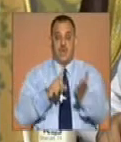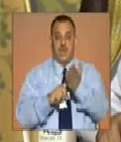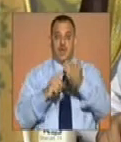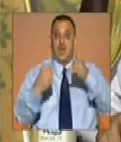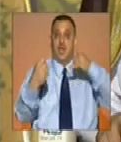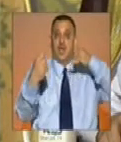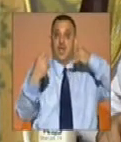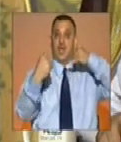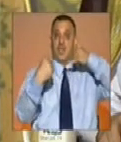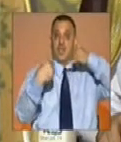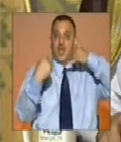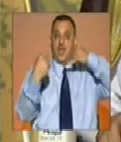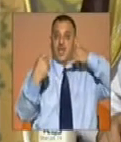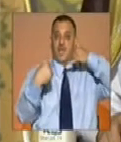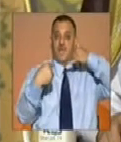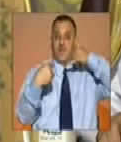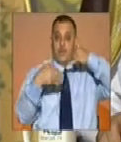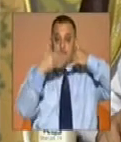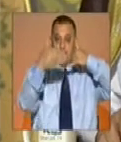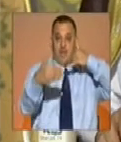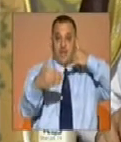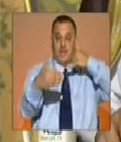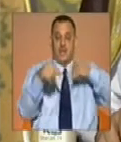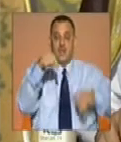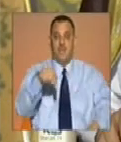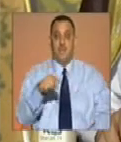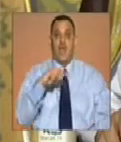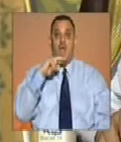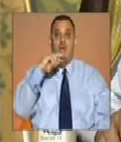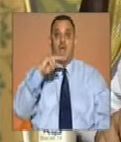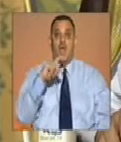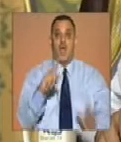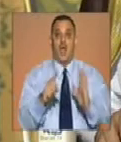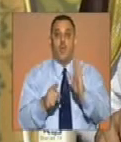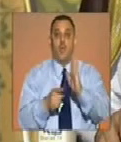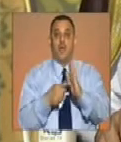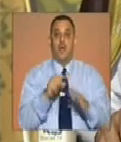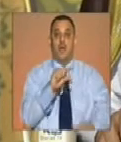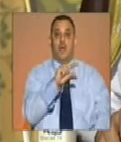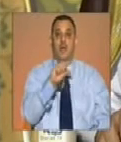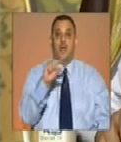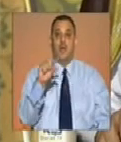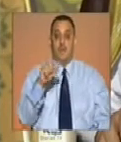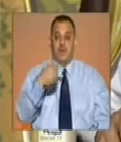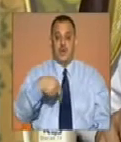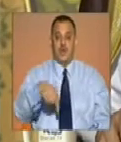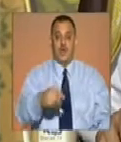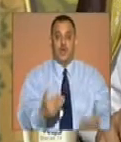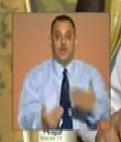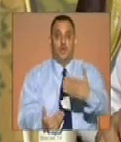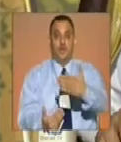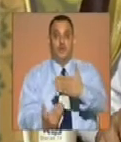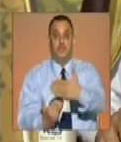أسئلتكم المفضلة والمختارة، أتحدث في بداية هذا اللقاء عن موسم جديد